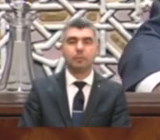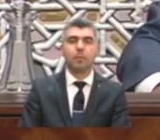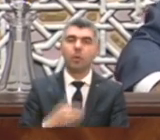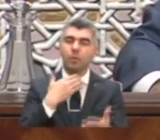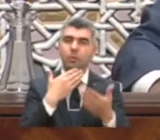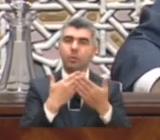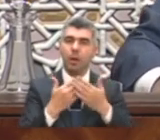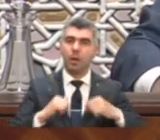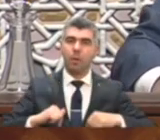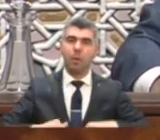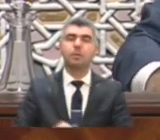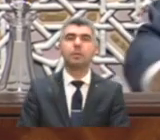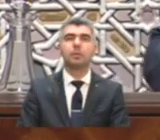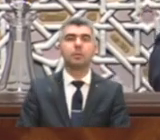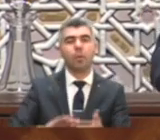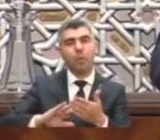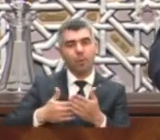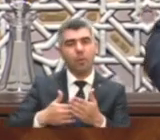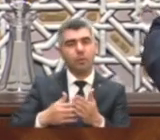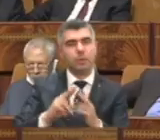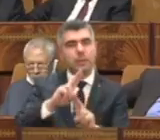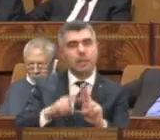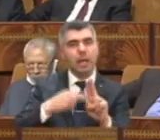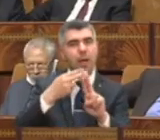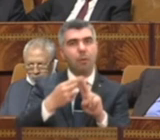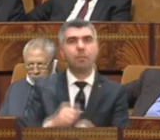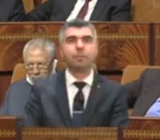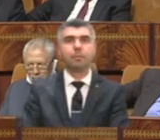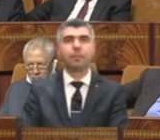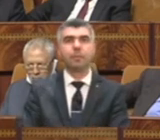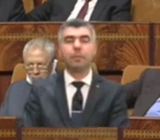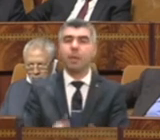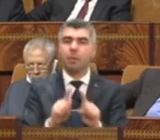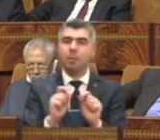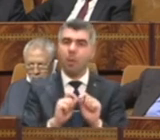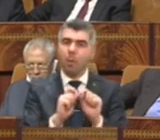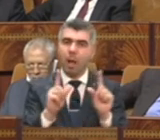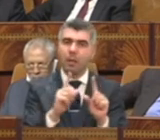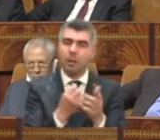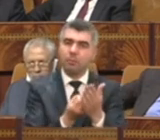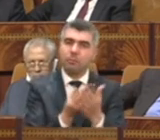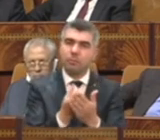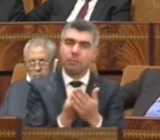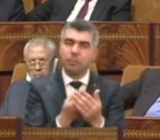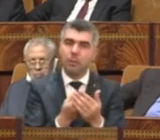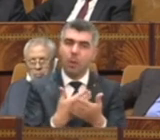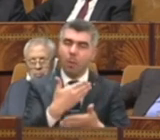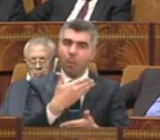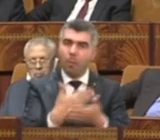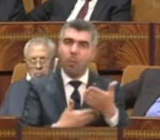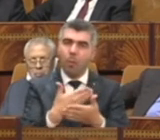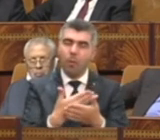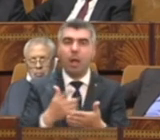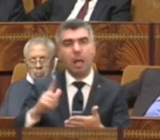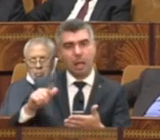شكرا السيد الوزيره على هذا الجواب. انا بغيت نبين لكم السيده الوزيره بان اللائحه موجوده عند